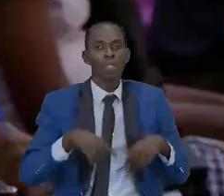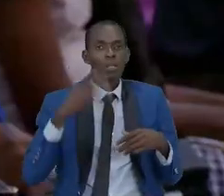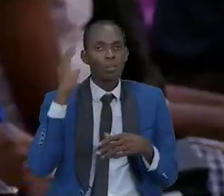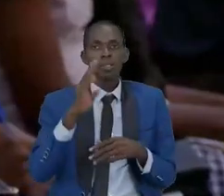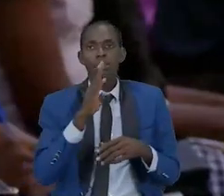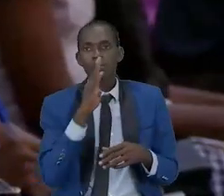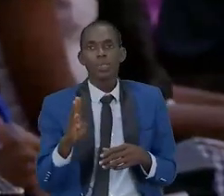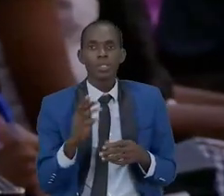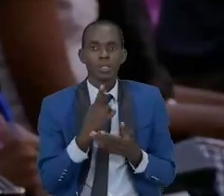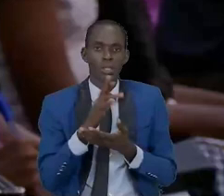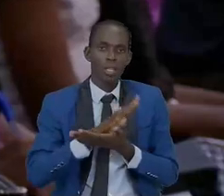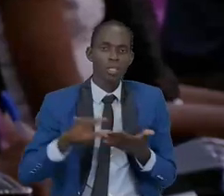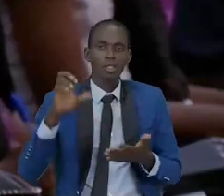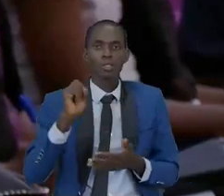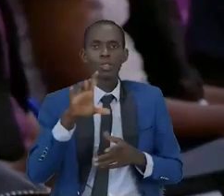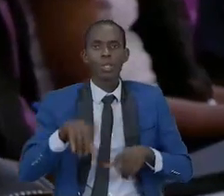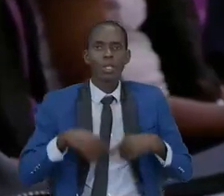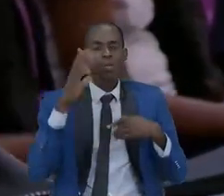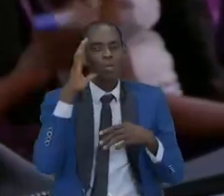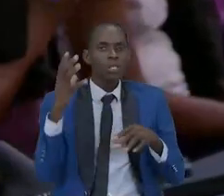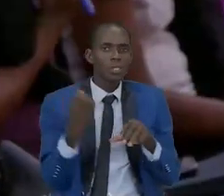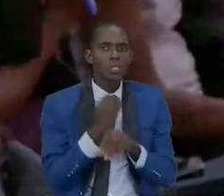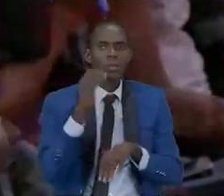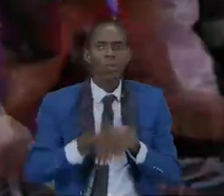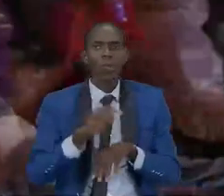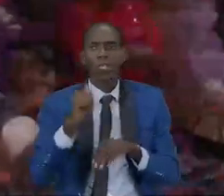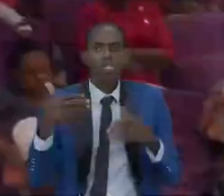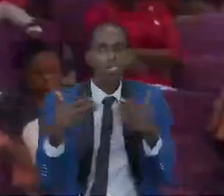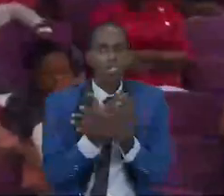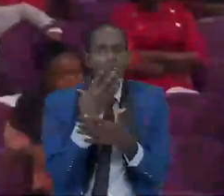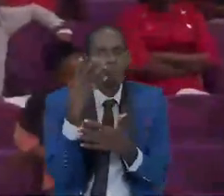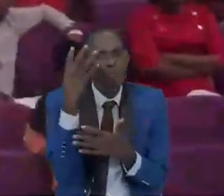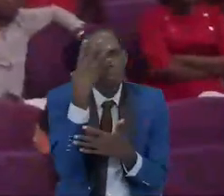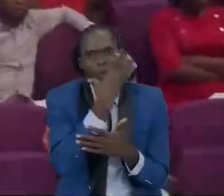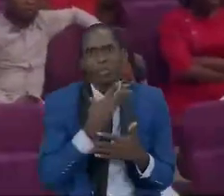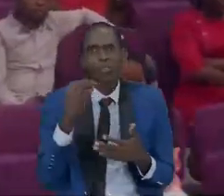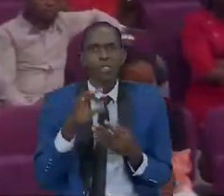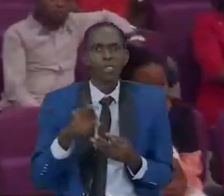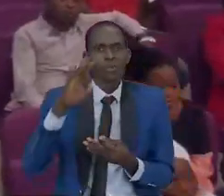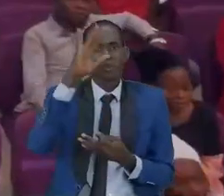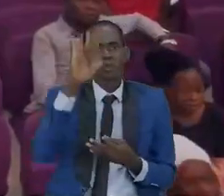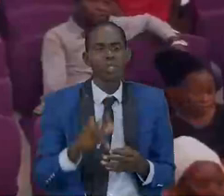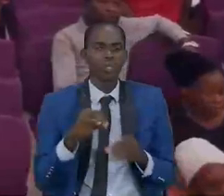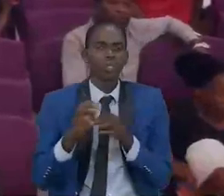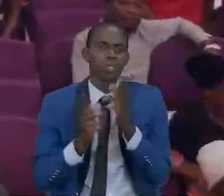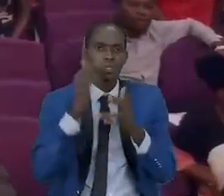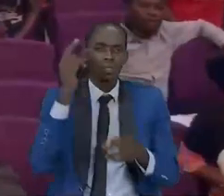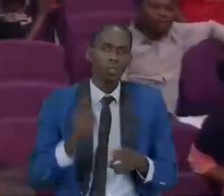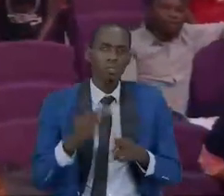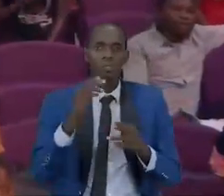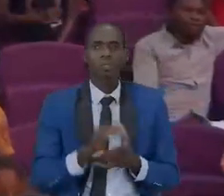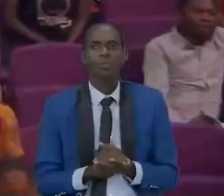juste et votre vie prendra une nouvelle beauté une nouvelle beauté spirituellement au nom de